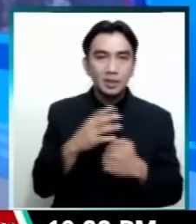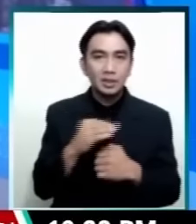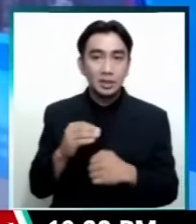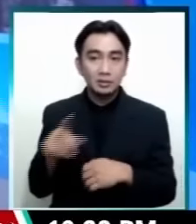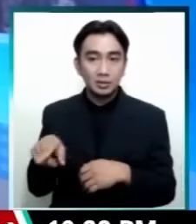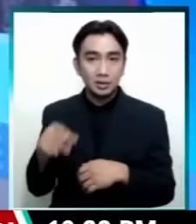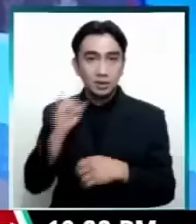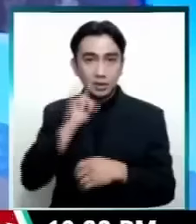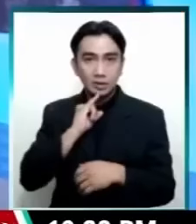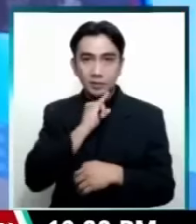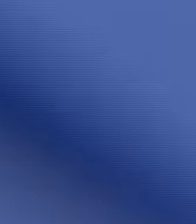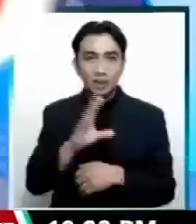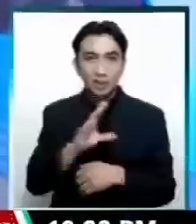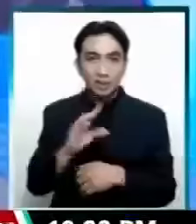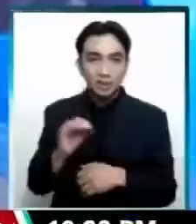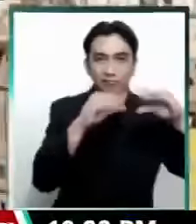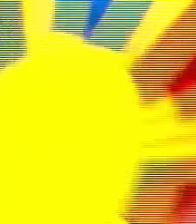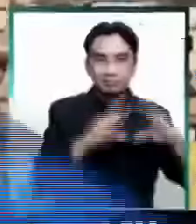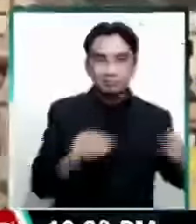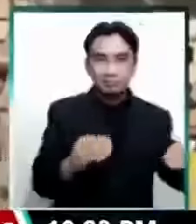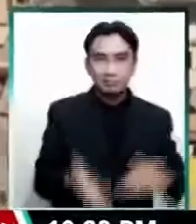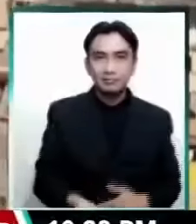ayaw pa rin lumikas ang ilang Pinoy sa Lebanon.